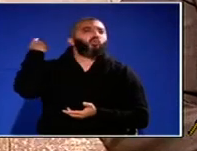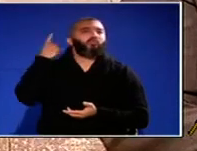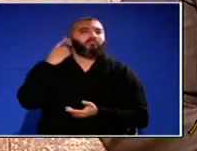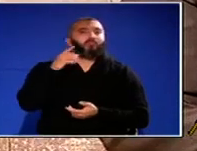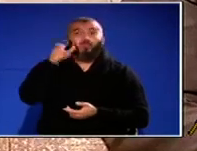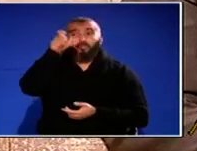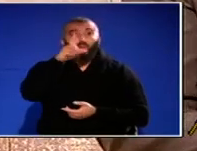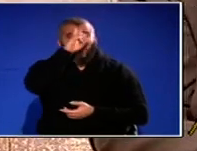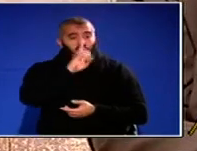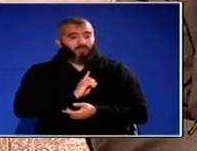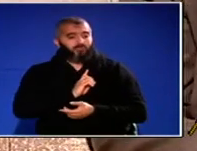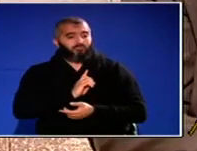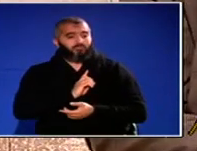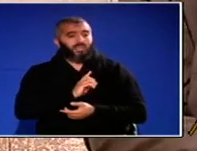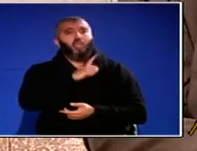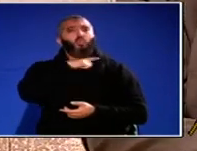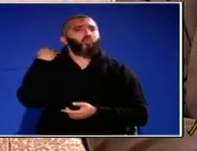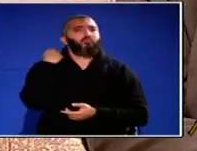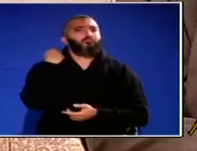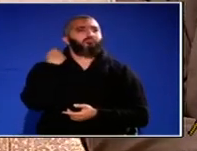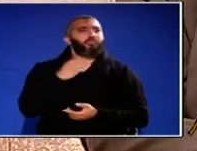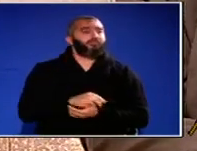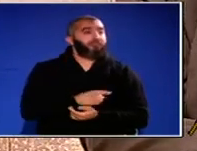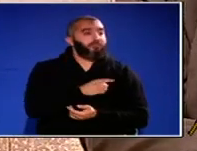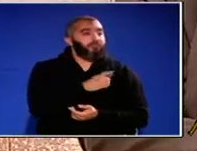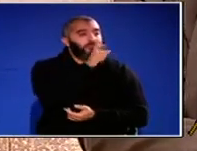القتل العمدي الله يعفينا وعافيكم إن شاء الله. أيوة